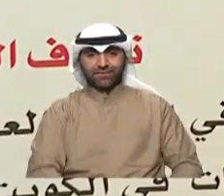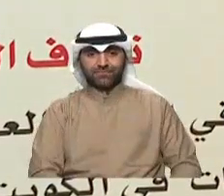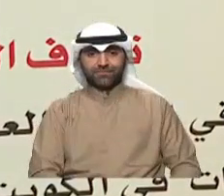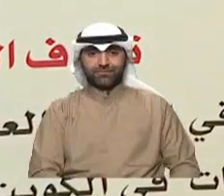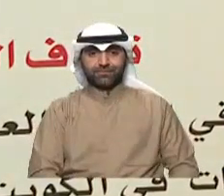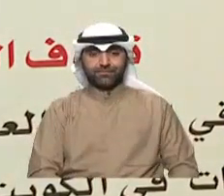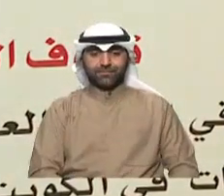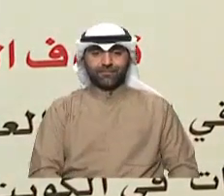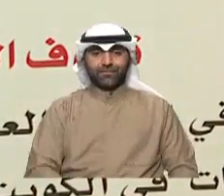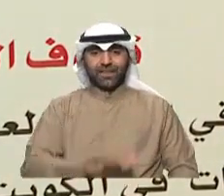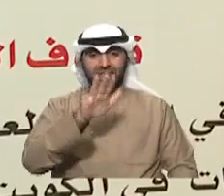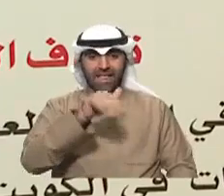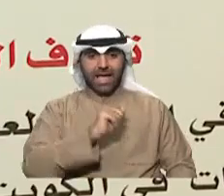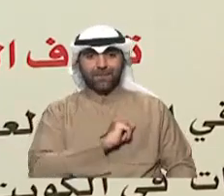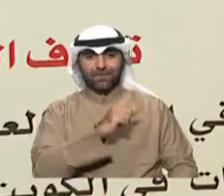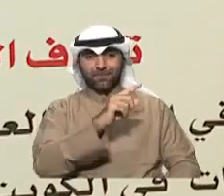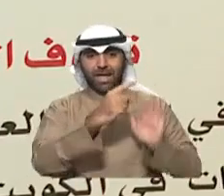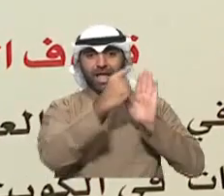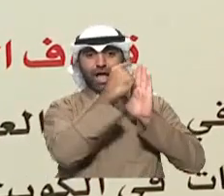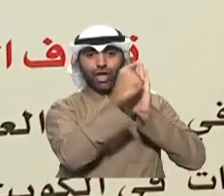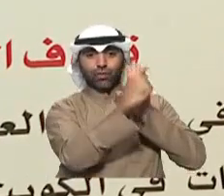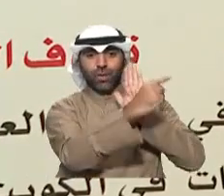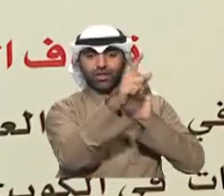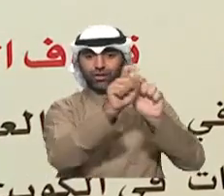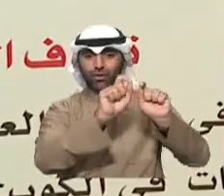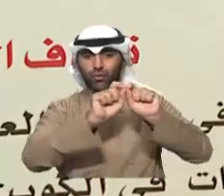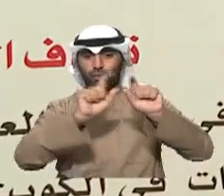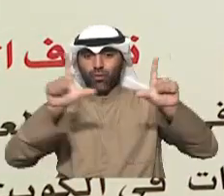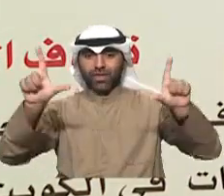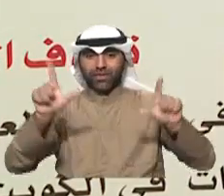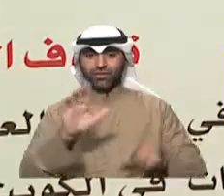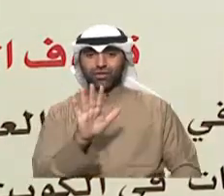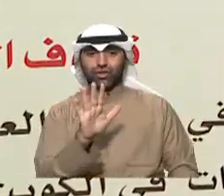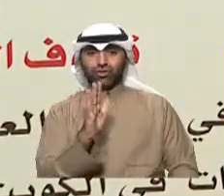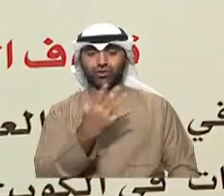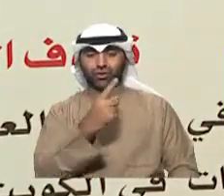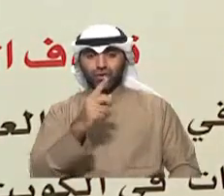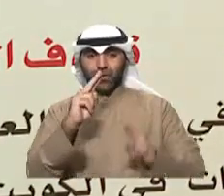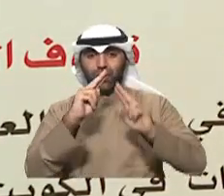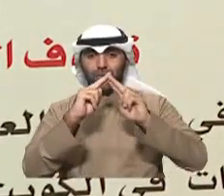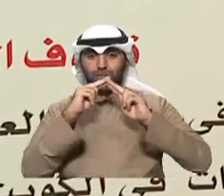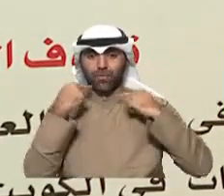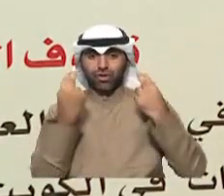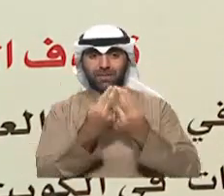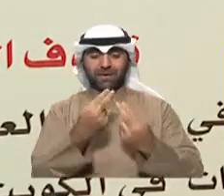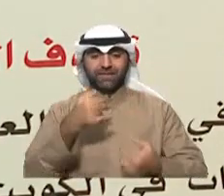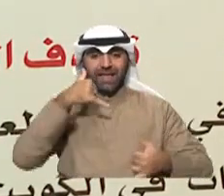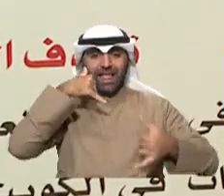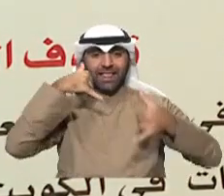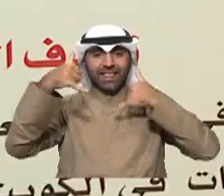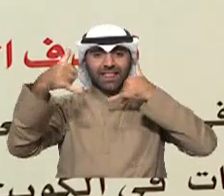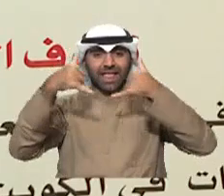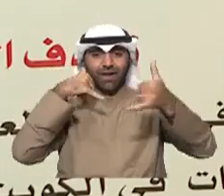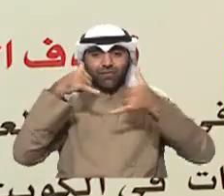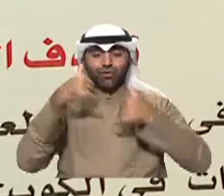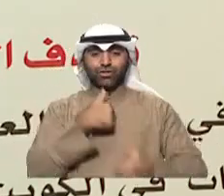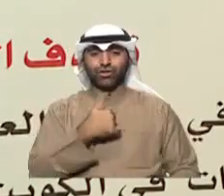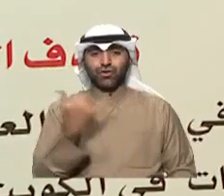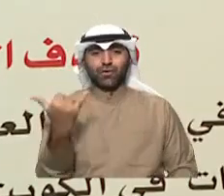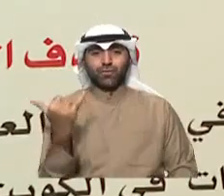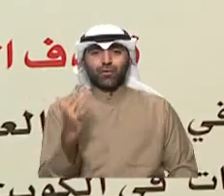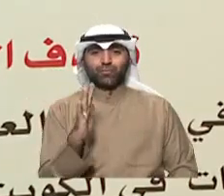المؤتمر الجرائم الإلكترونية وهذه النسخة الرابعة له دائما نركز على الأمور والمحاور